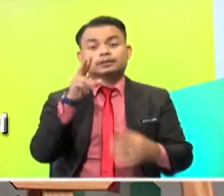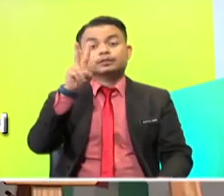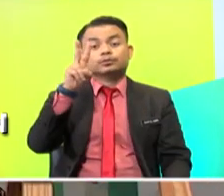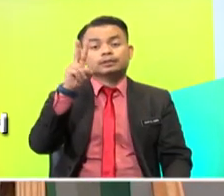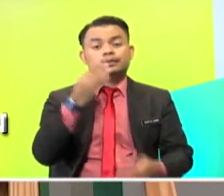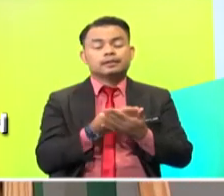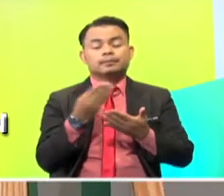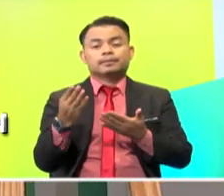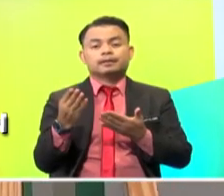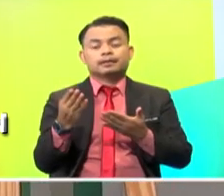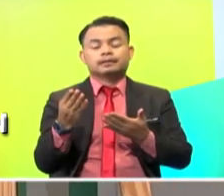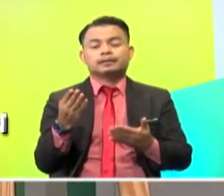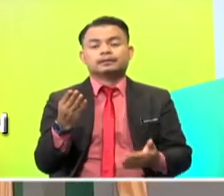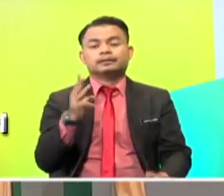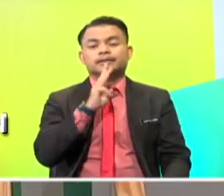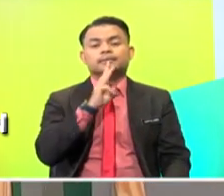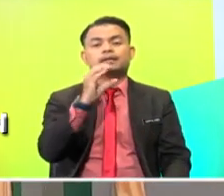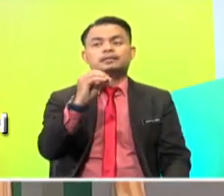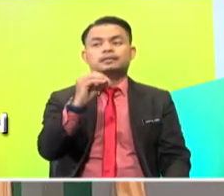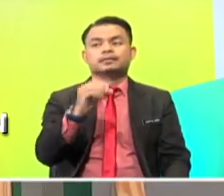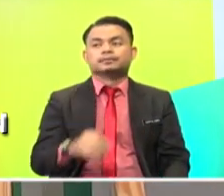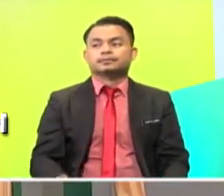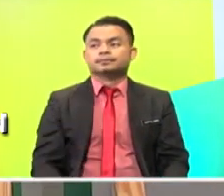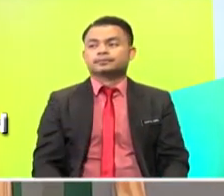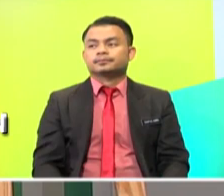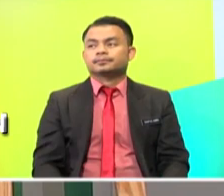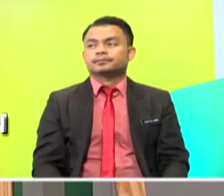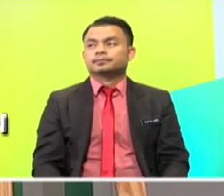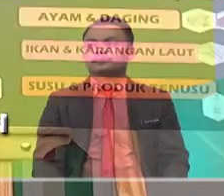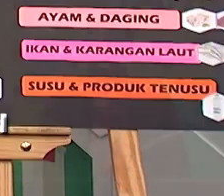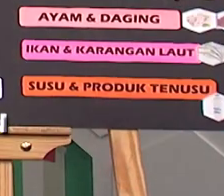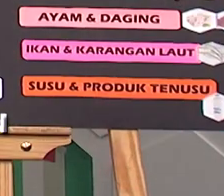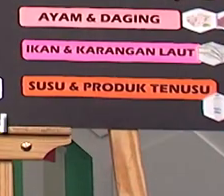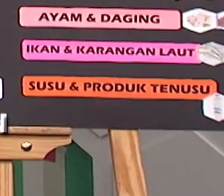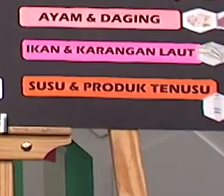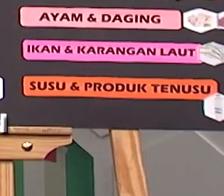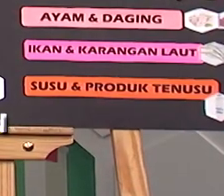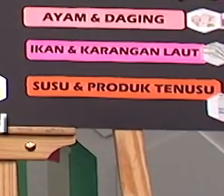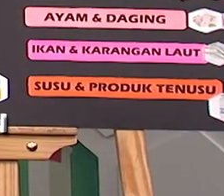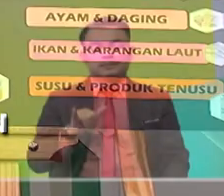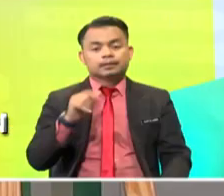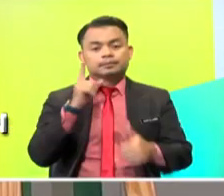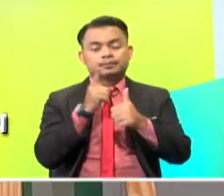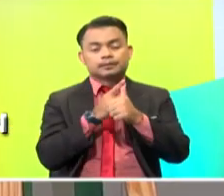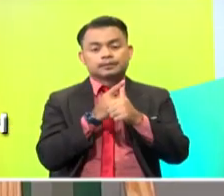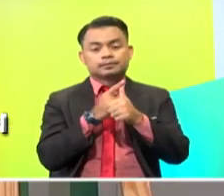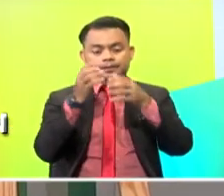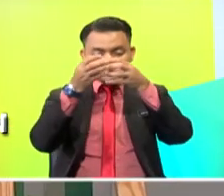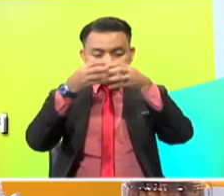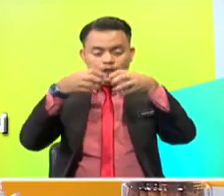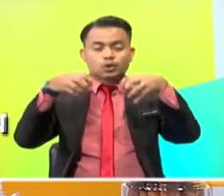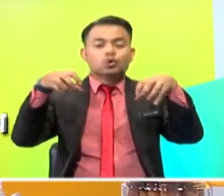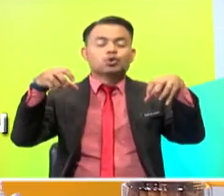ah ah bahan basah yang pertama ialah telur Elu di depan kayu